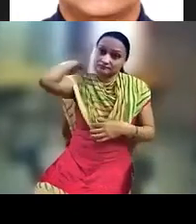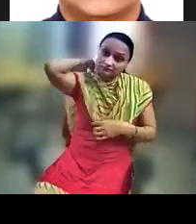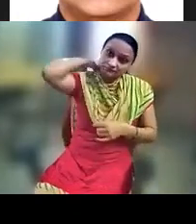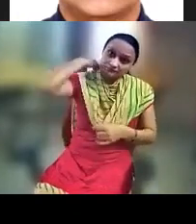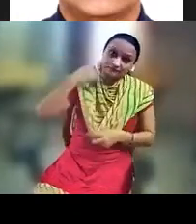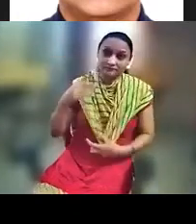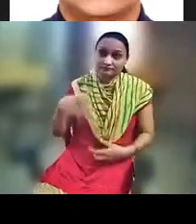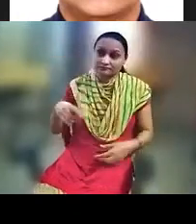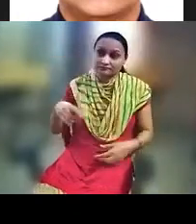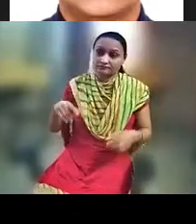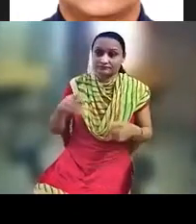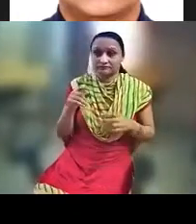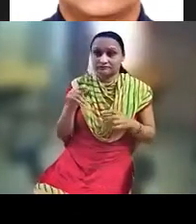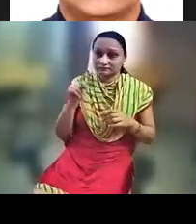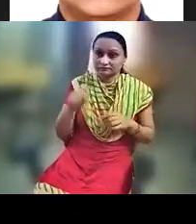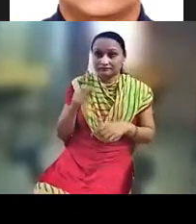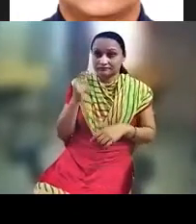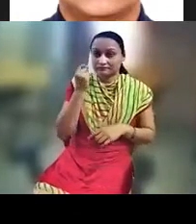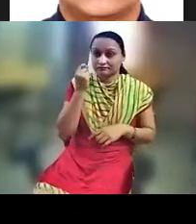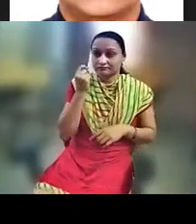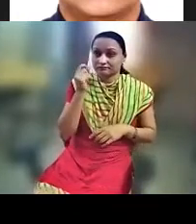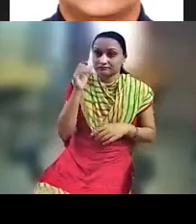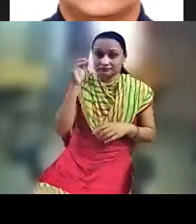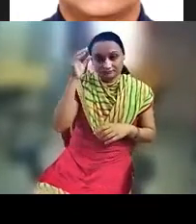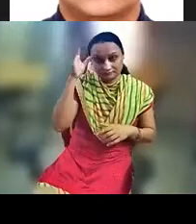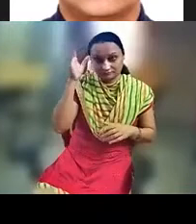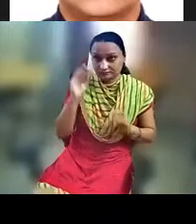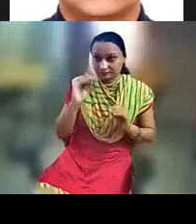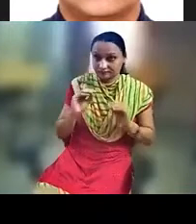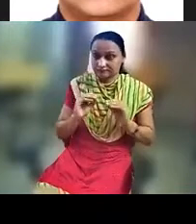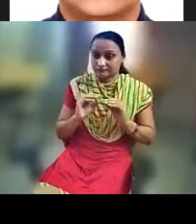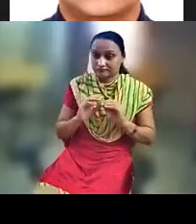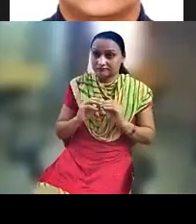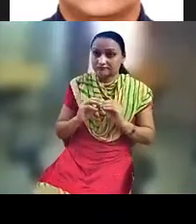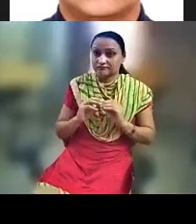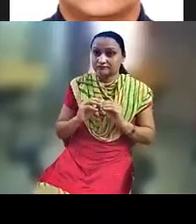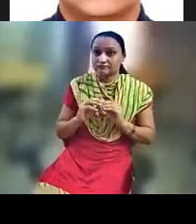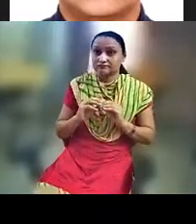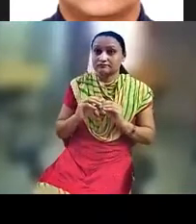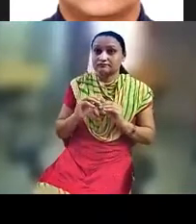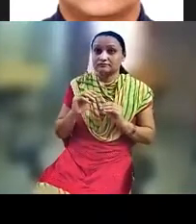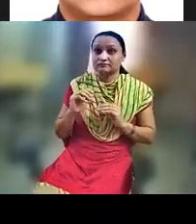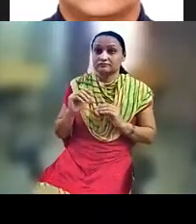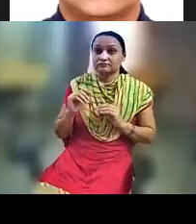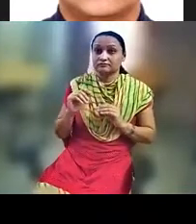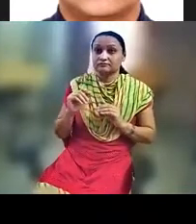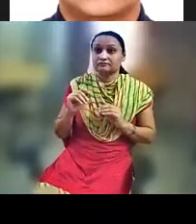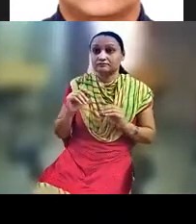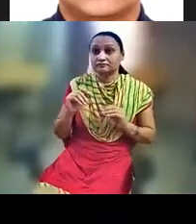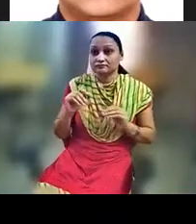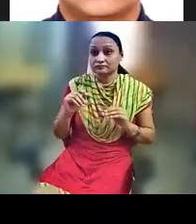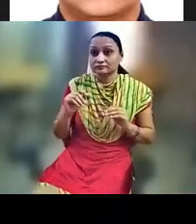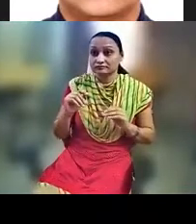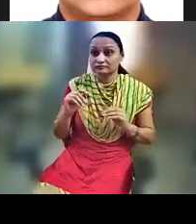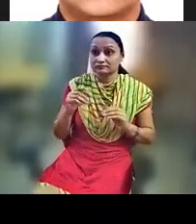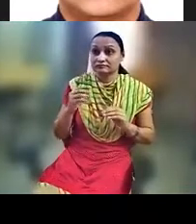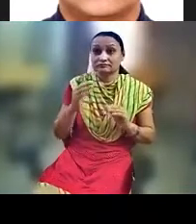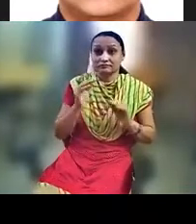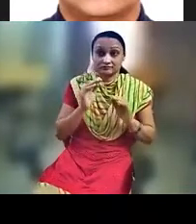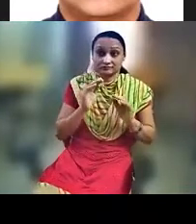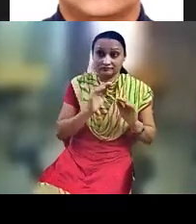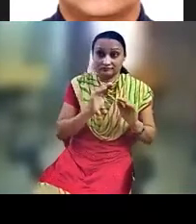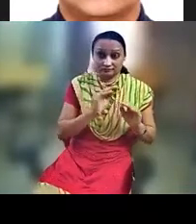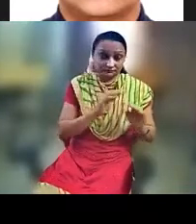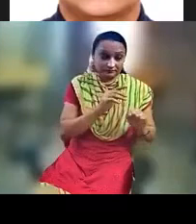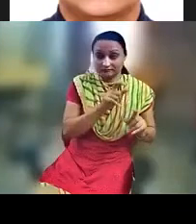जानेंगे. प्रोडक्टिवली एंड फ्रूटफुली, सो ज्यादातर चैलेंज यहाँ पे रहता है कि वो उनके प्रोडक्टिव और फ्रूटफुल वो